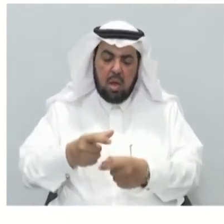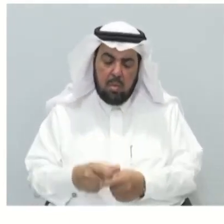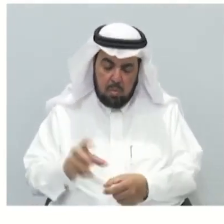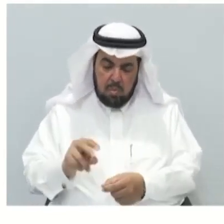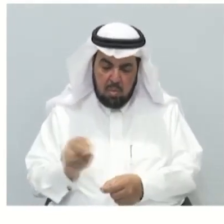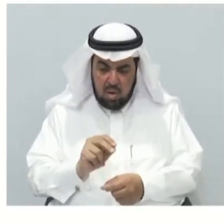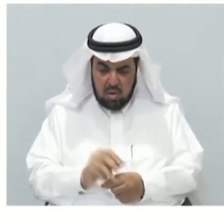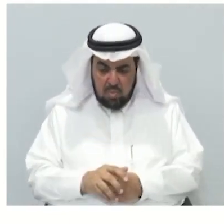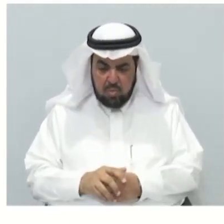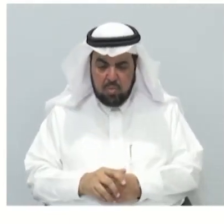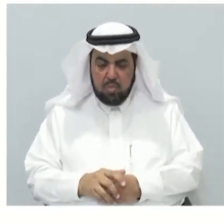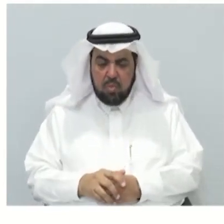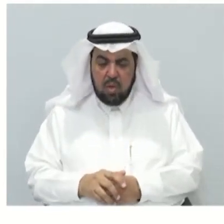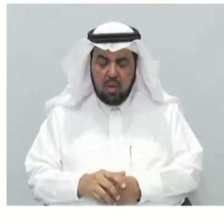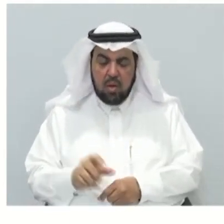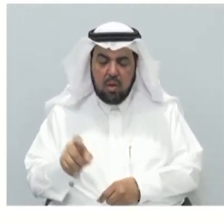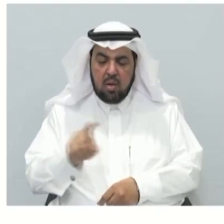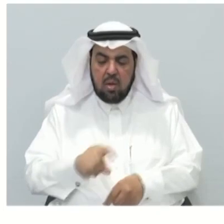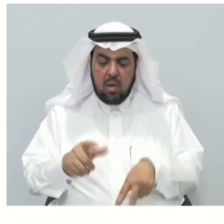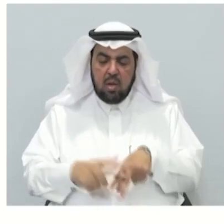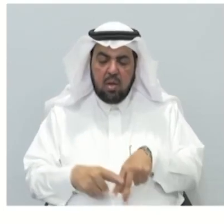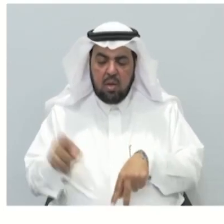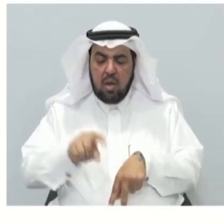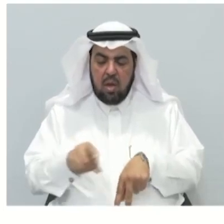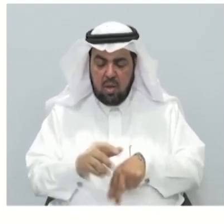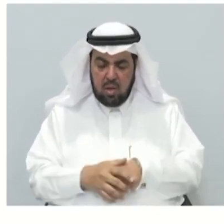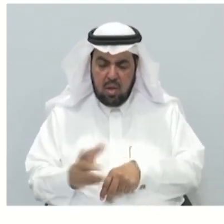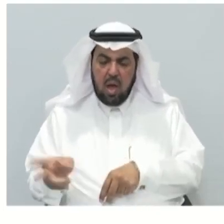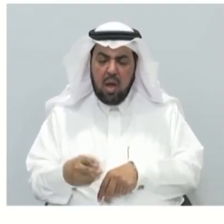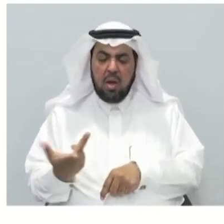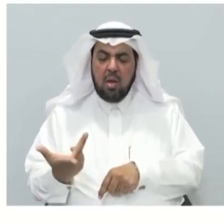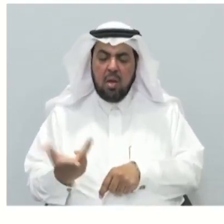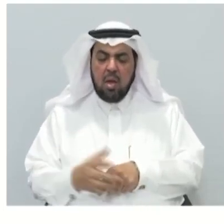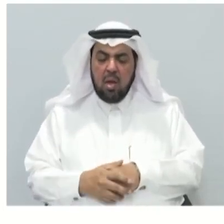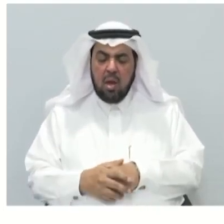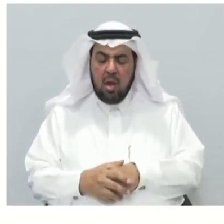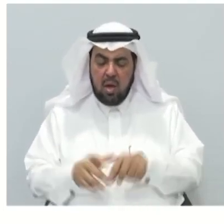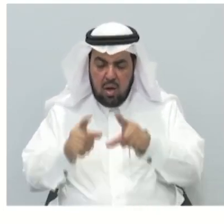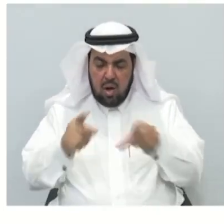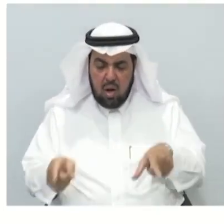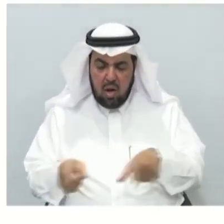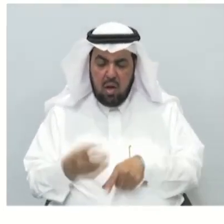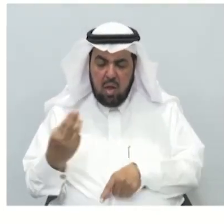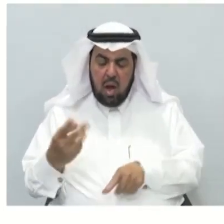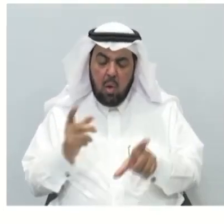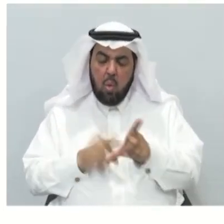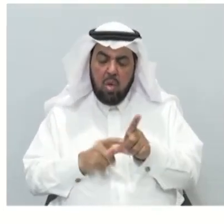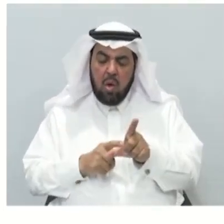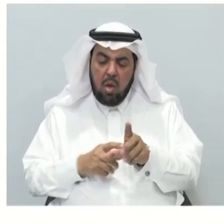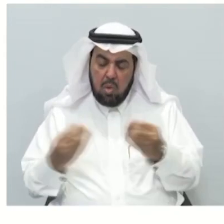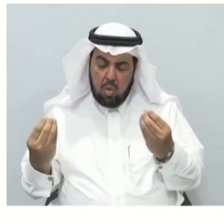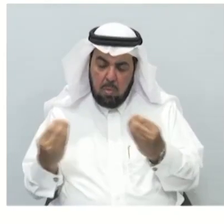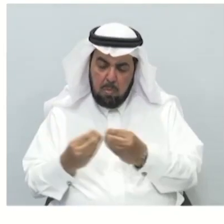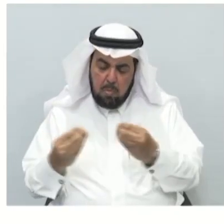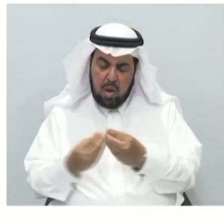متطابقين اما فيما يتعلق باس اي اس فيعني انه ضلعين وزاويه محصوره بينهما